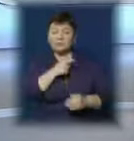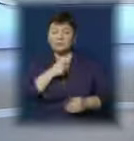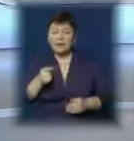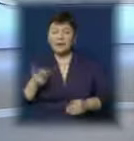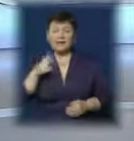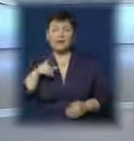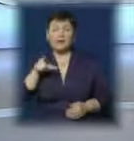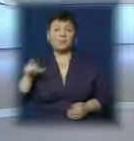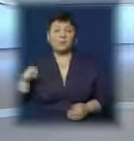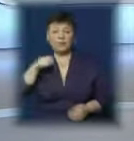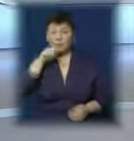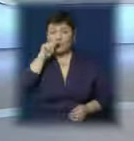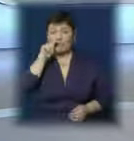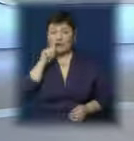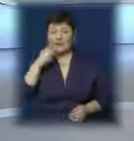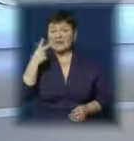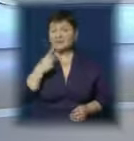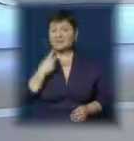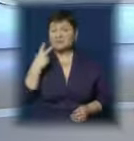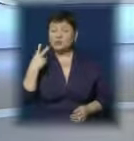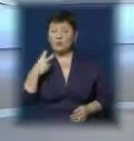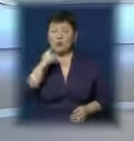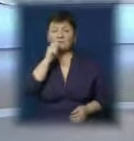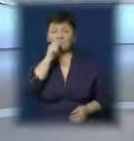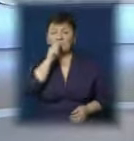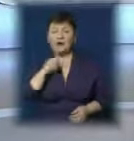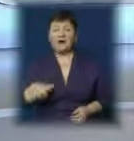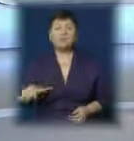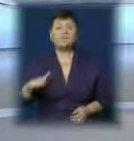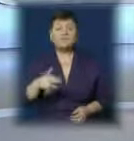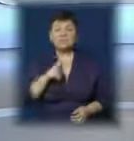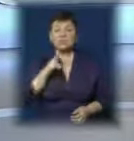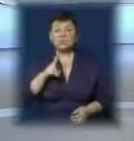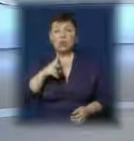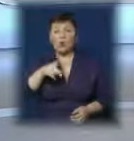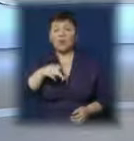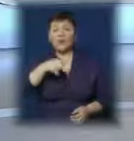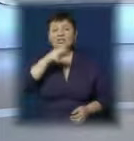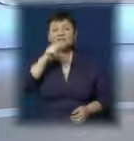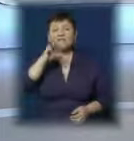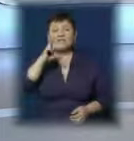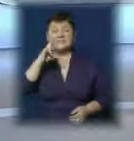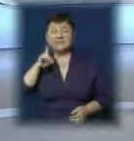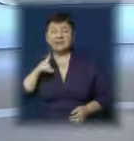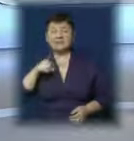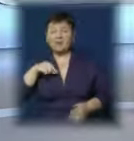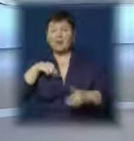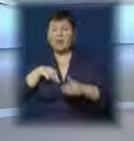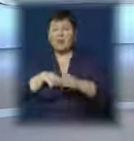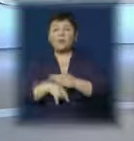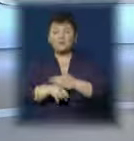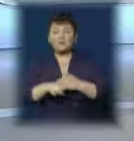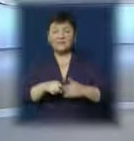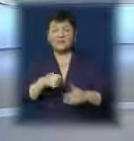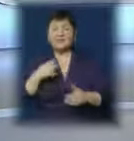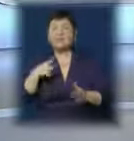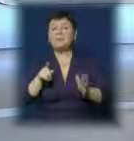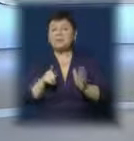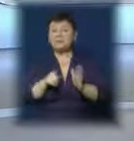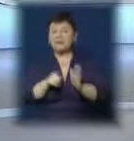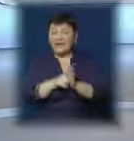для громадян України. З 22 квітня усі прохачі, які мають чеське коріння, молоді люди до 26 років і